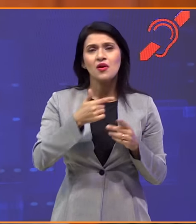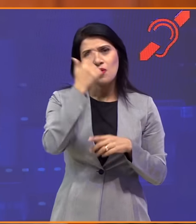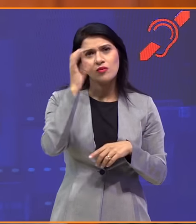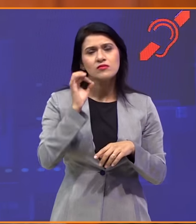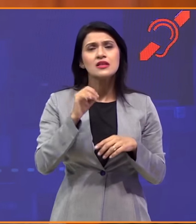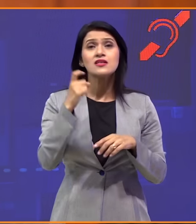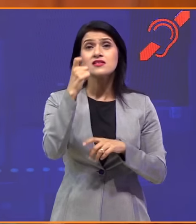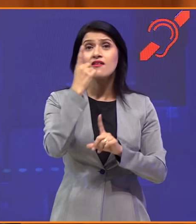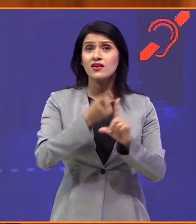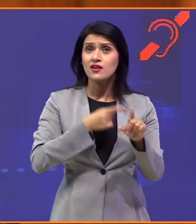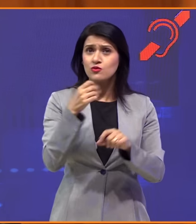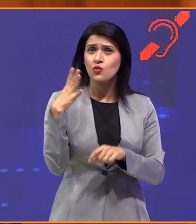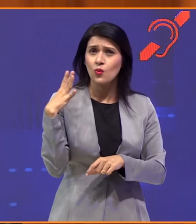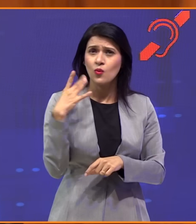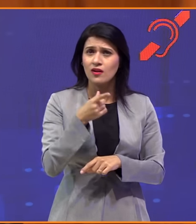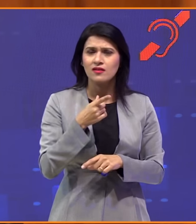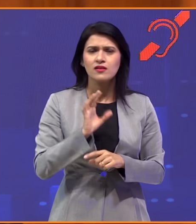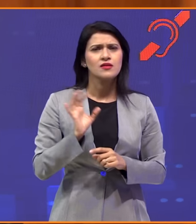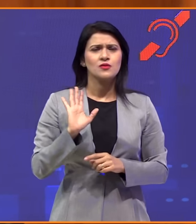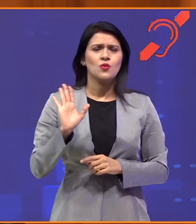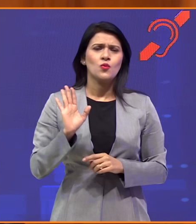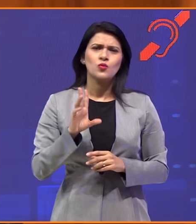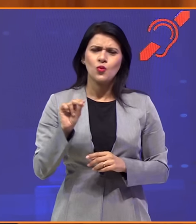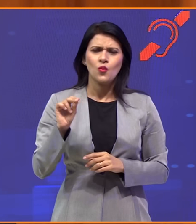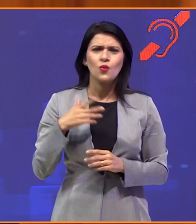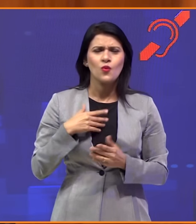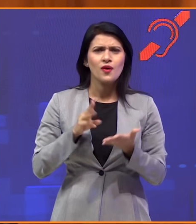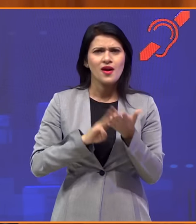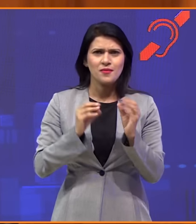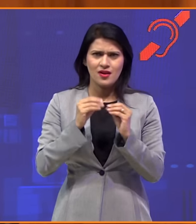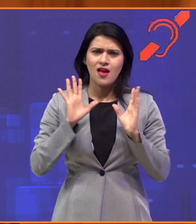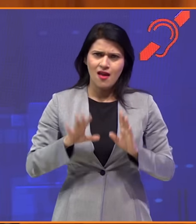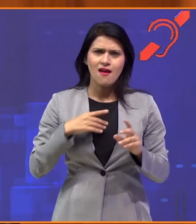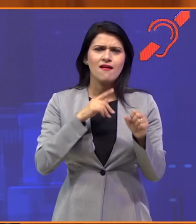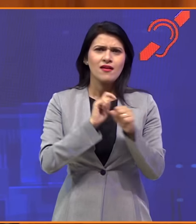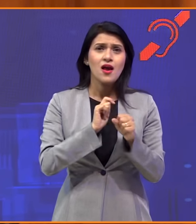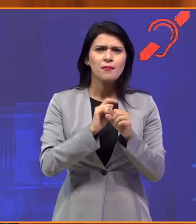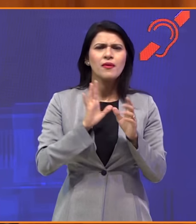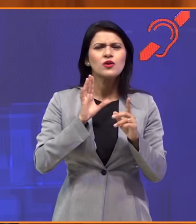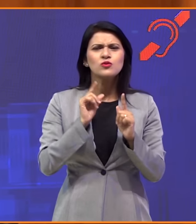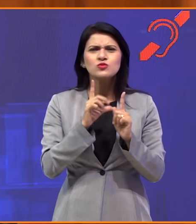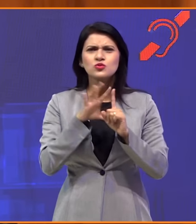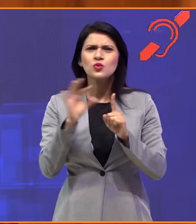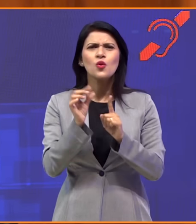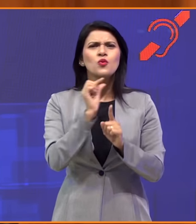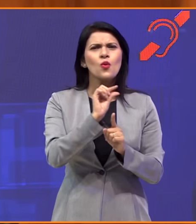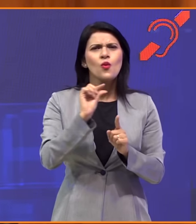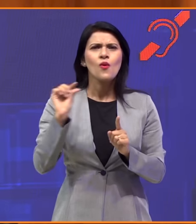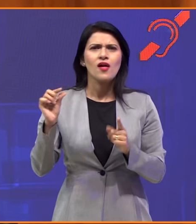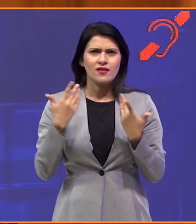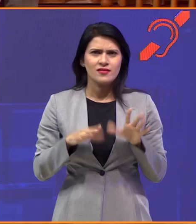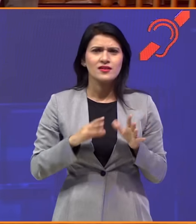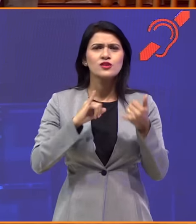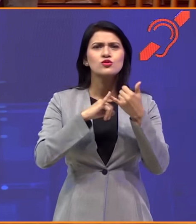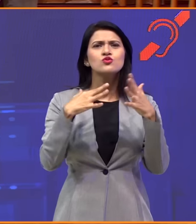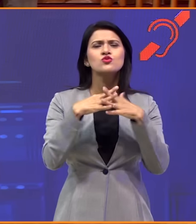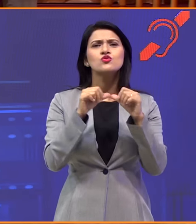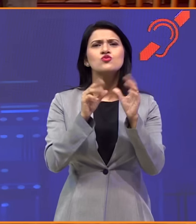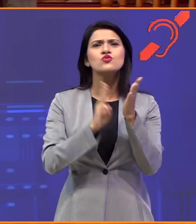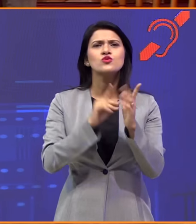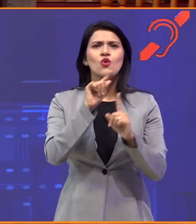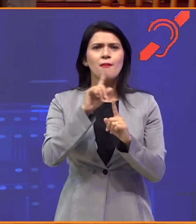साल तक खाली बैठे रहे हां नहीं खाली नहीं बैठा कुछ कुछ एक काम किए बहुत अच्छे काम नहीं थे लेकिन कुछ एक अच्छे काम हो गए जैसे स्वामी एक बड़ी अच्छी